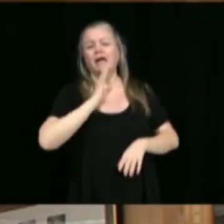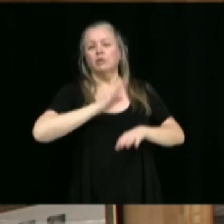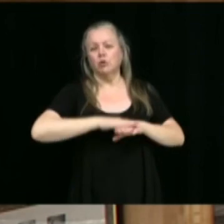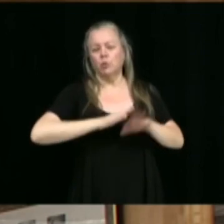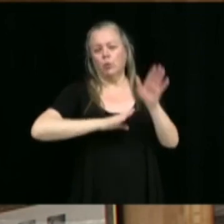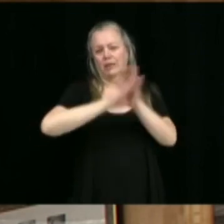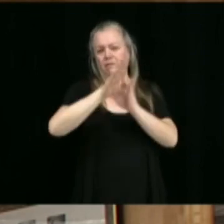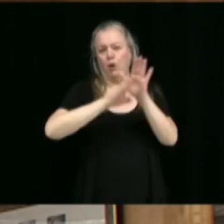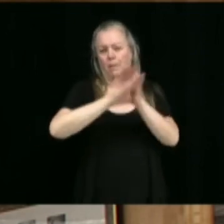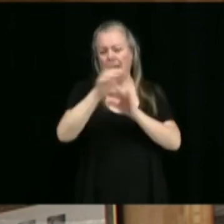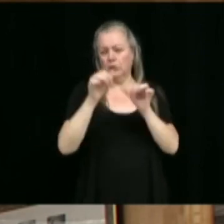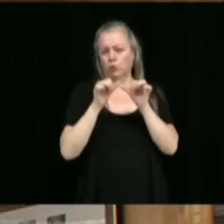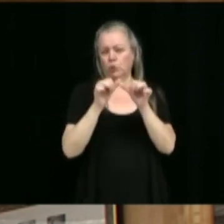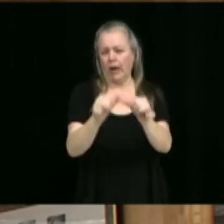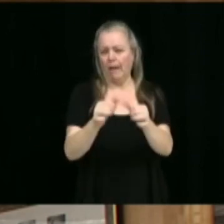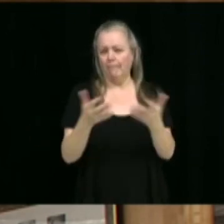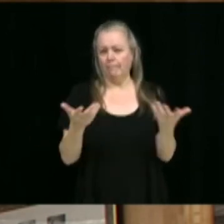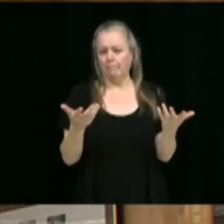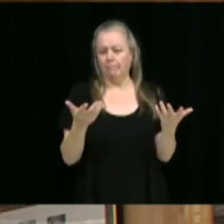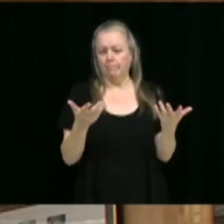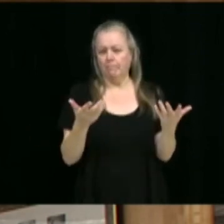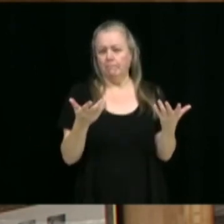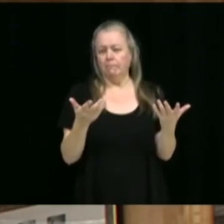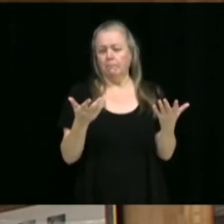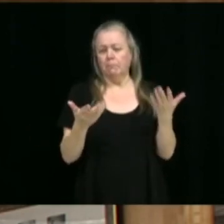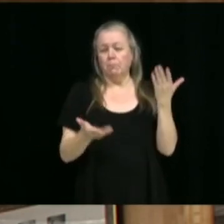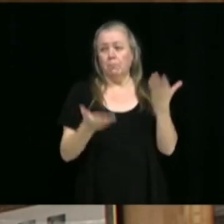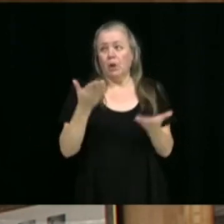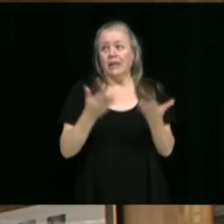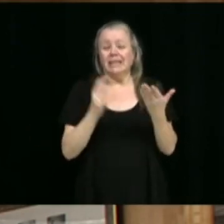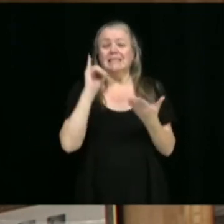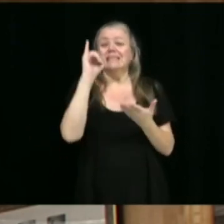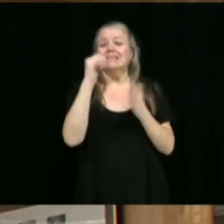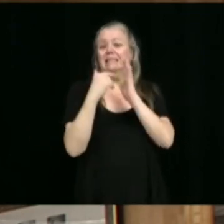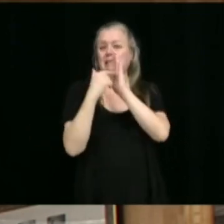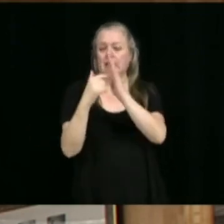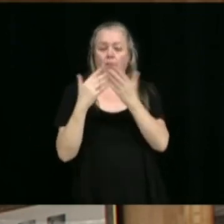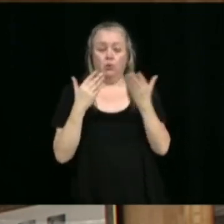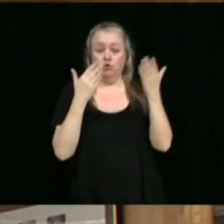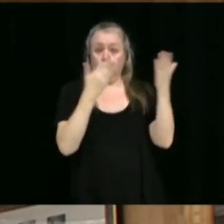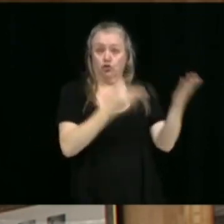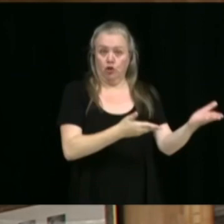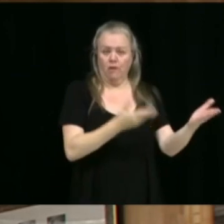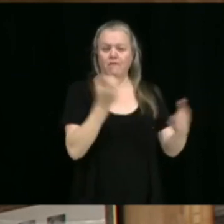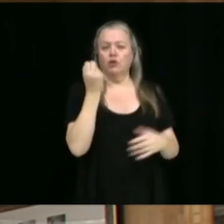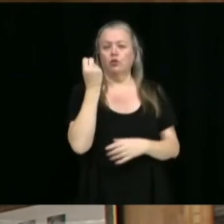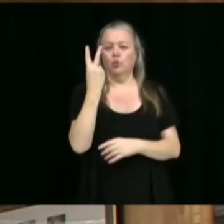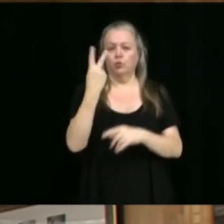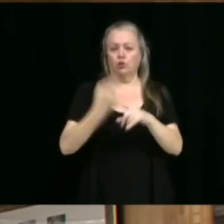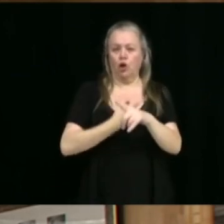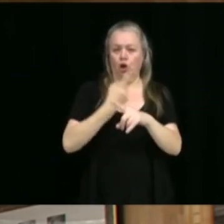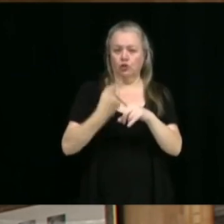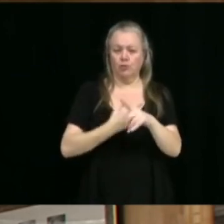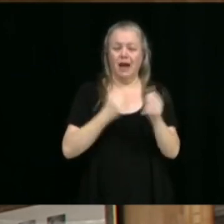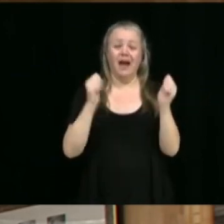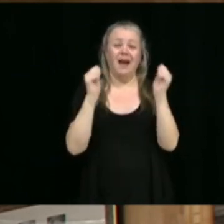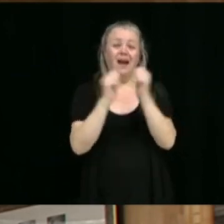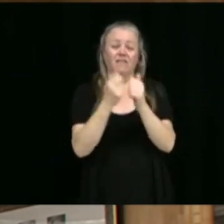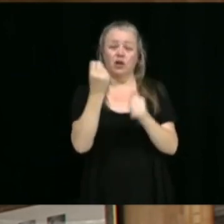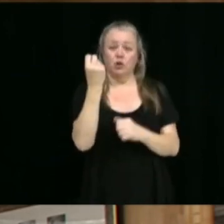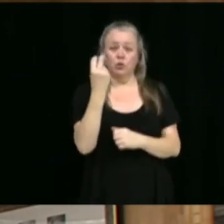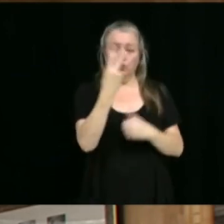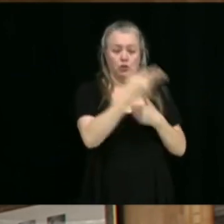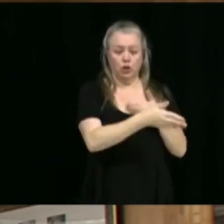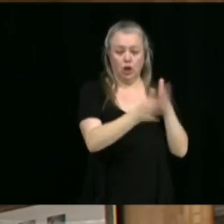développement durable. Tout à fait. Puis de peut-être que si j'offre 12 logements avec 12 cases de